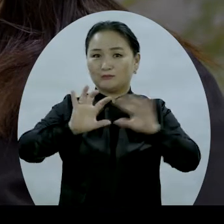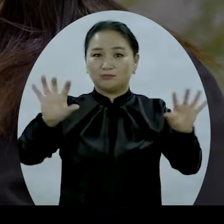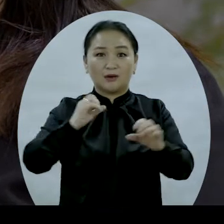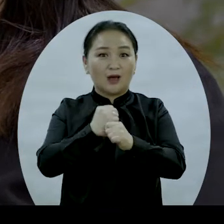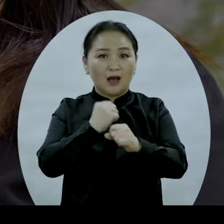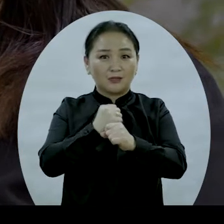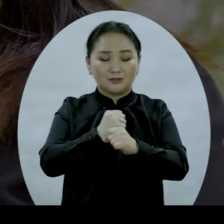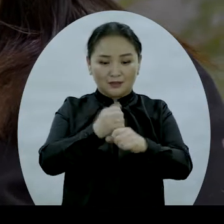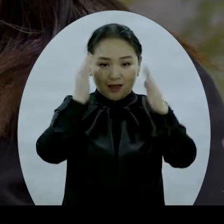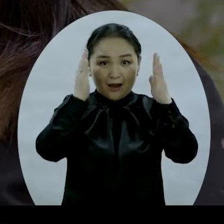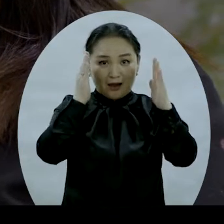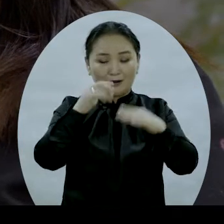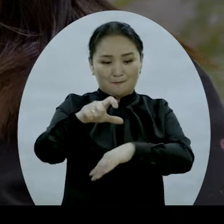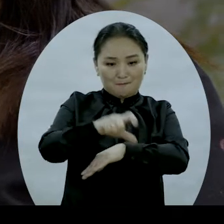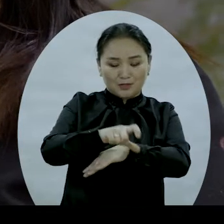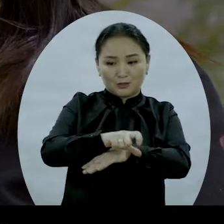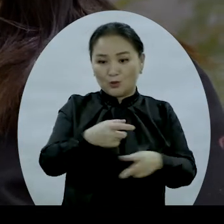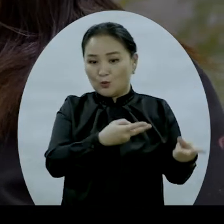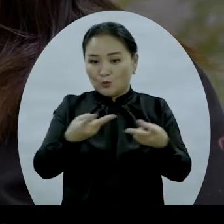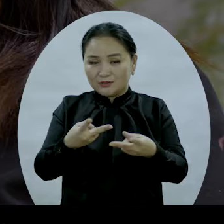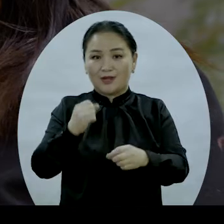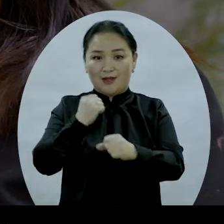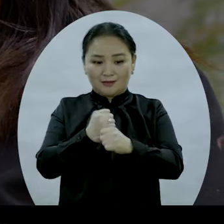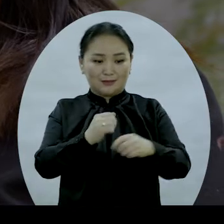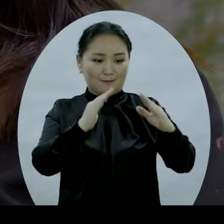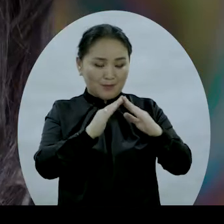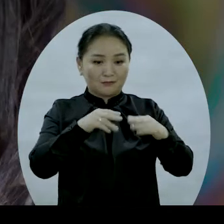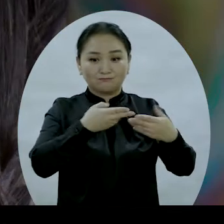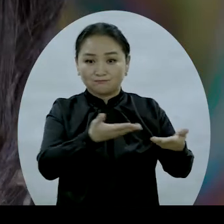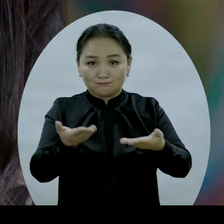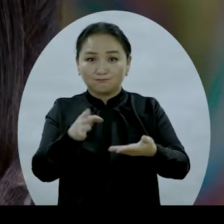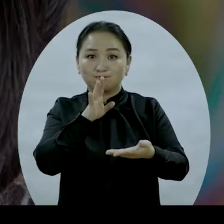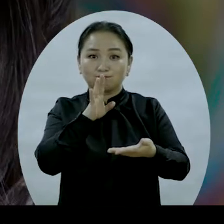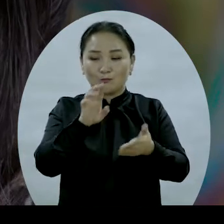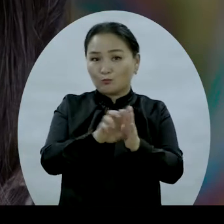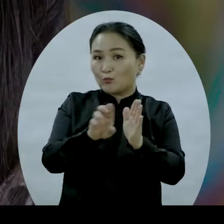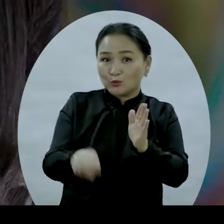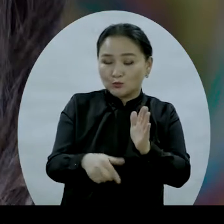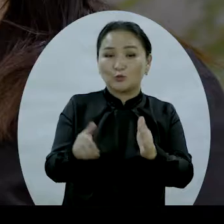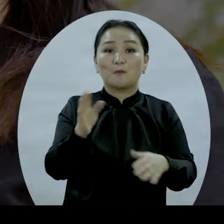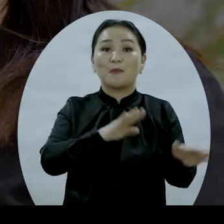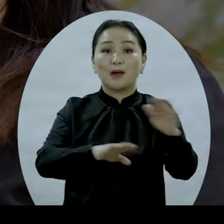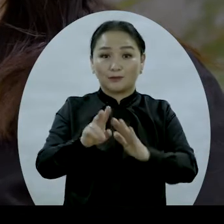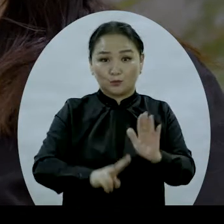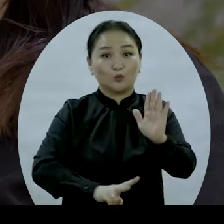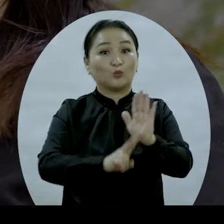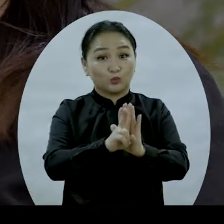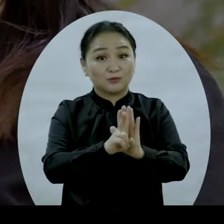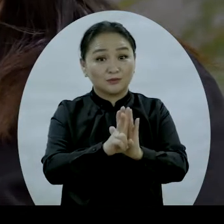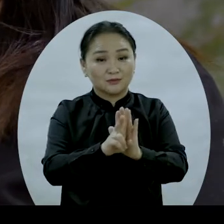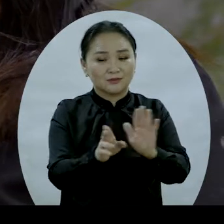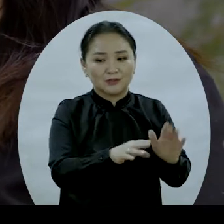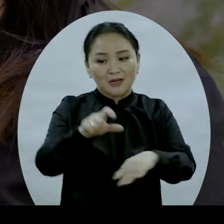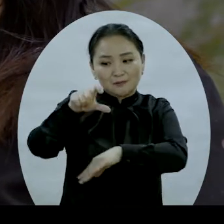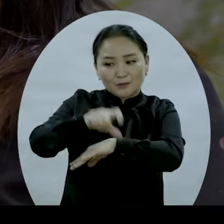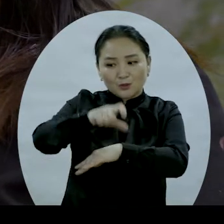дайчлагдсан яг мэрэгжлийнхаа үйлчлэгийг ажилтны ажлын байран дээрээ одоо байх боломжгүй нөхцөл байдал үүсэн тийм. Тэгэхээр